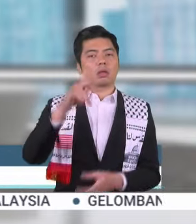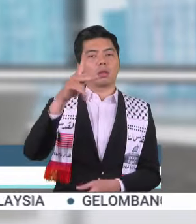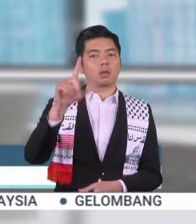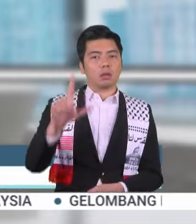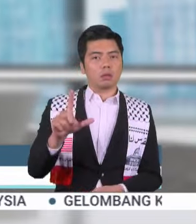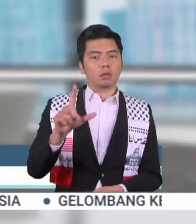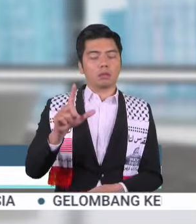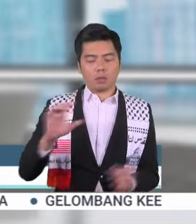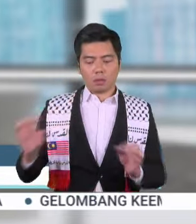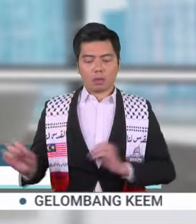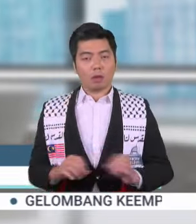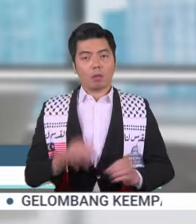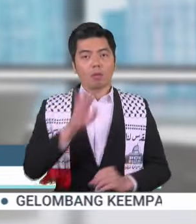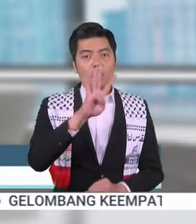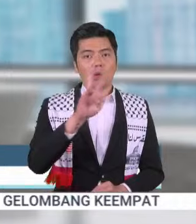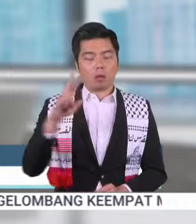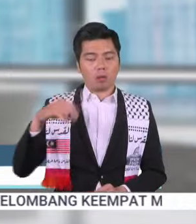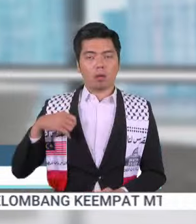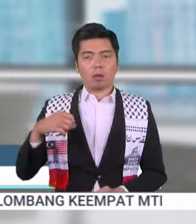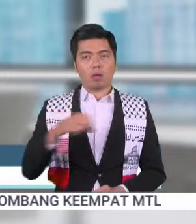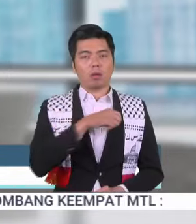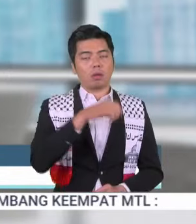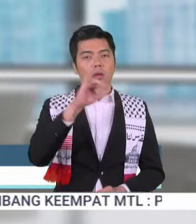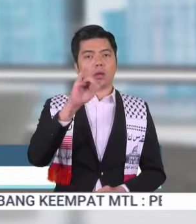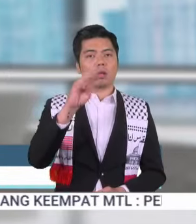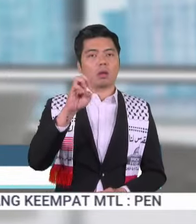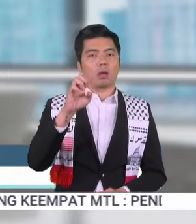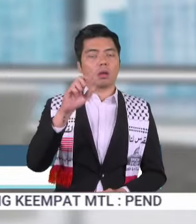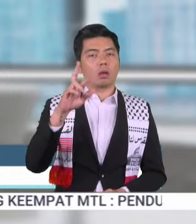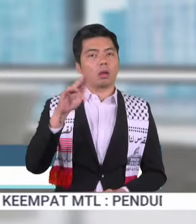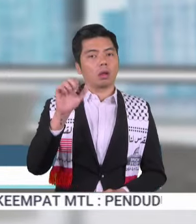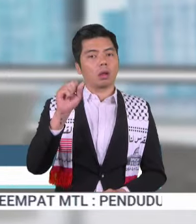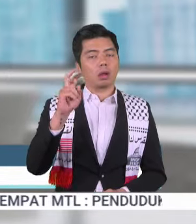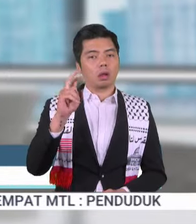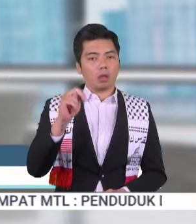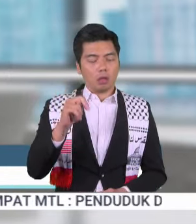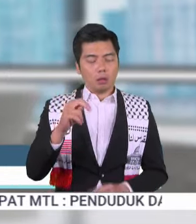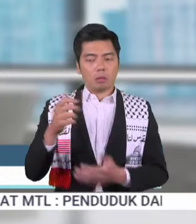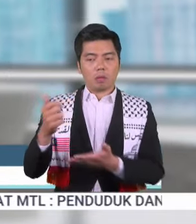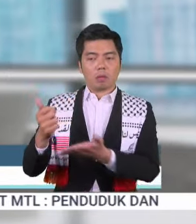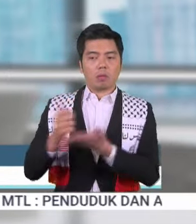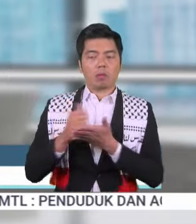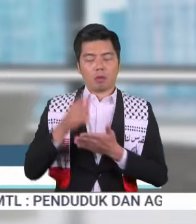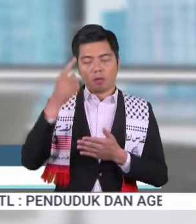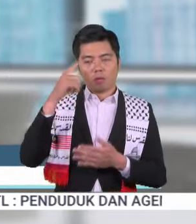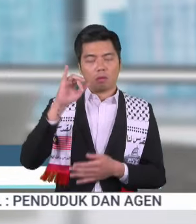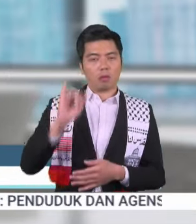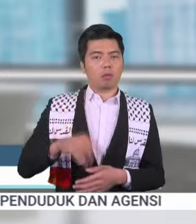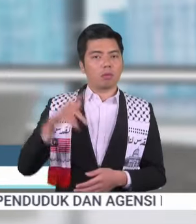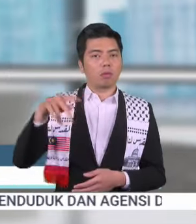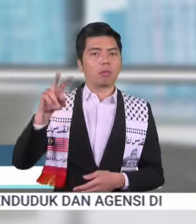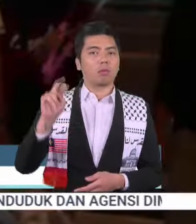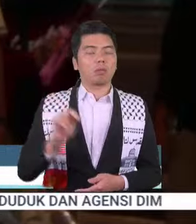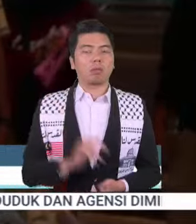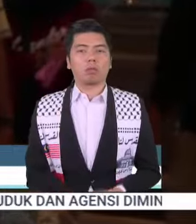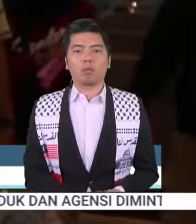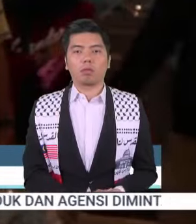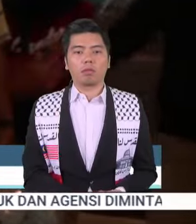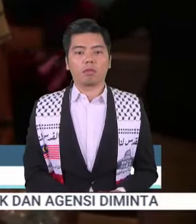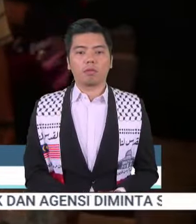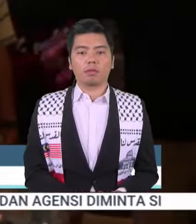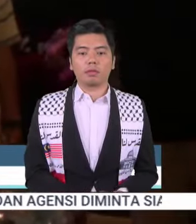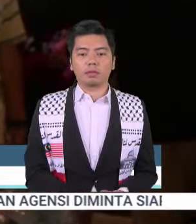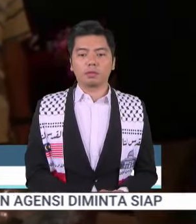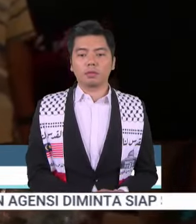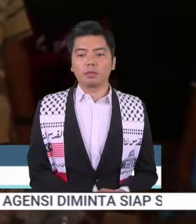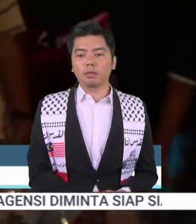Operasi melibatkan 42 anggota Jabatan Imigresen dibantu 4 petugas Jabatan Pendaftaran Negara.